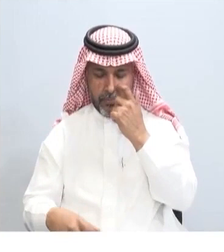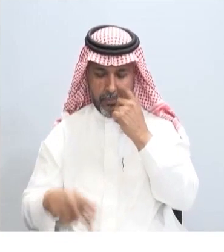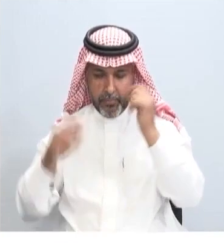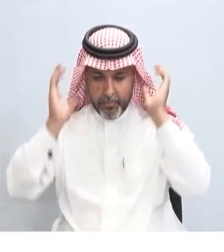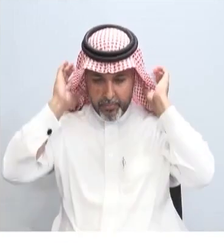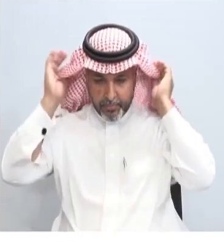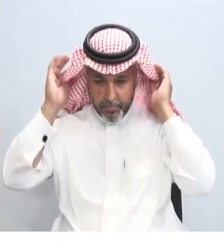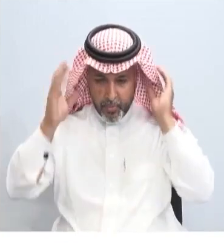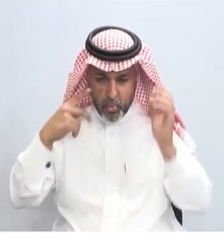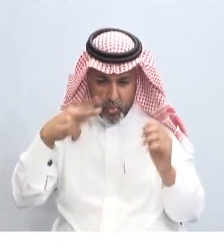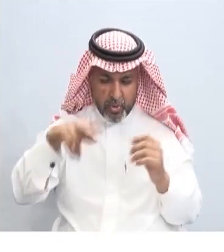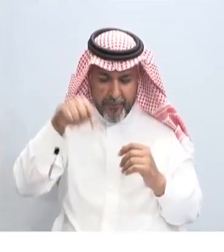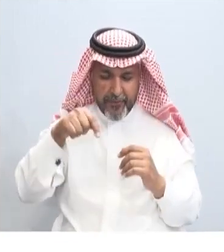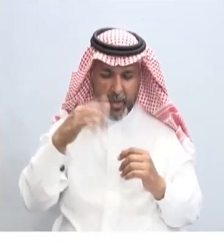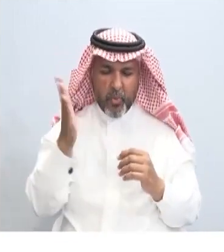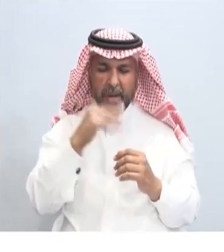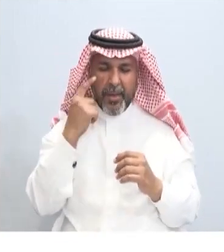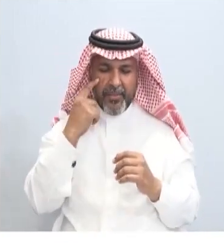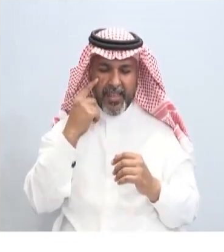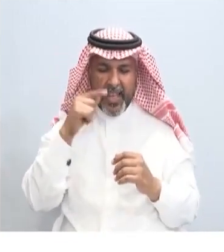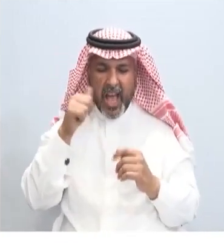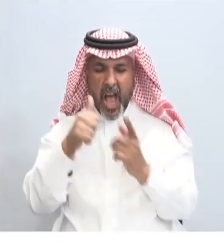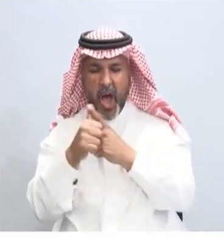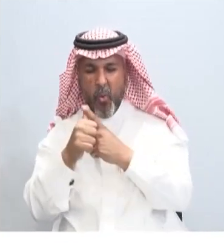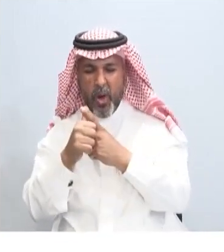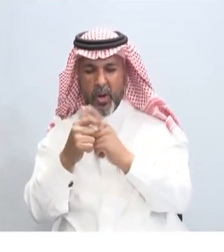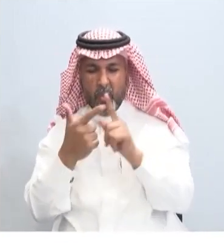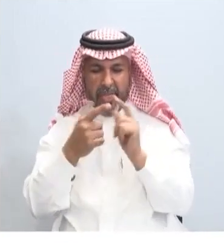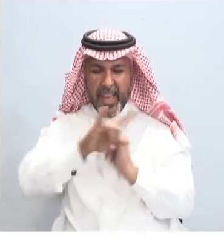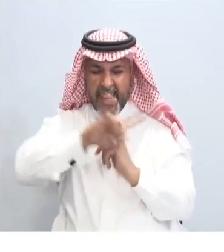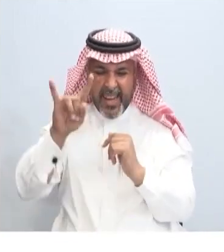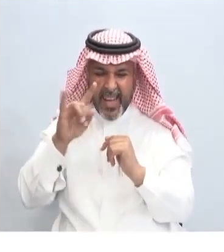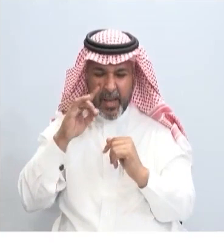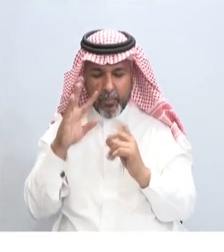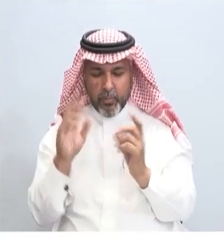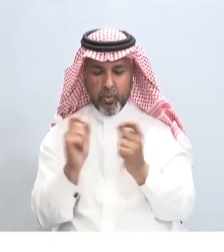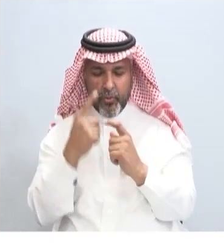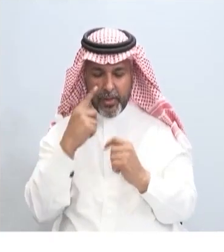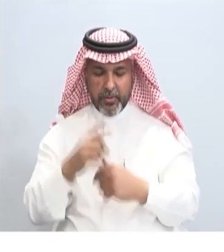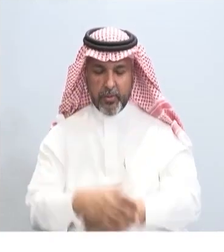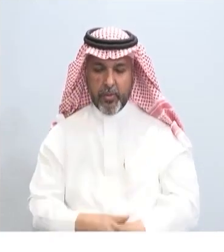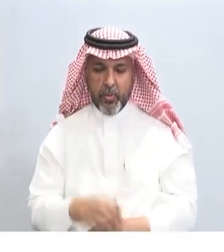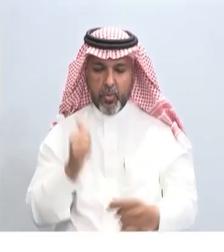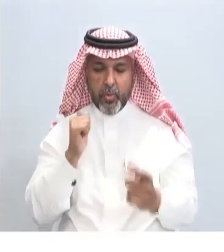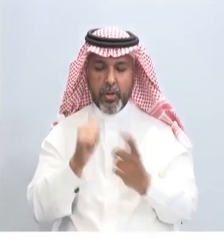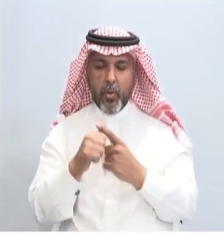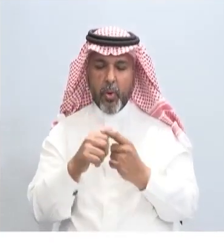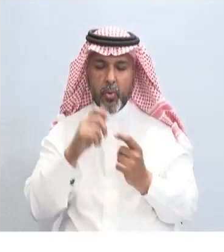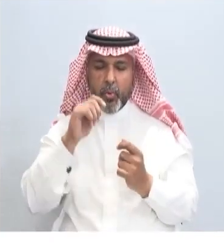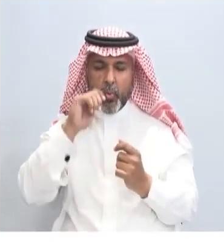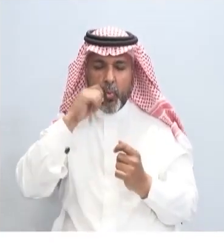احسب شيء بس يبغى يشوف هل هم متنافيين ولا غير متنافيين قاللك يمتلك رجل سياره وشاحنه